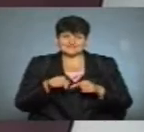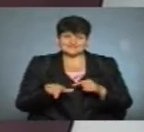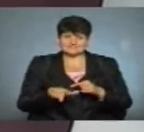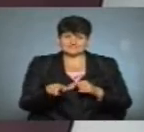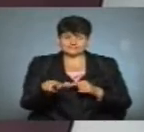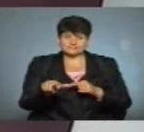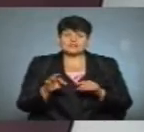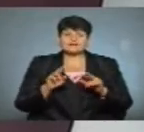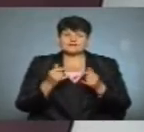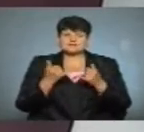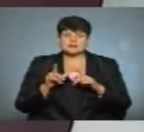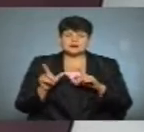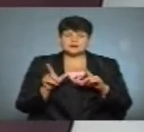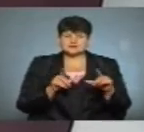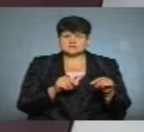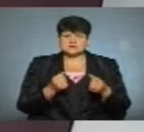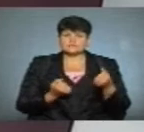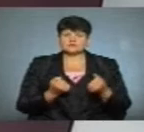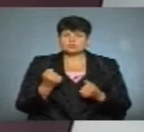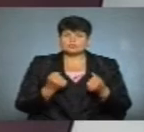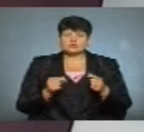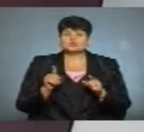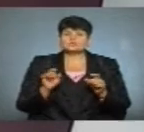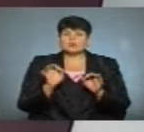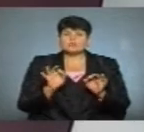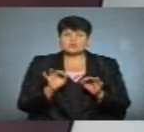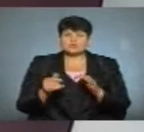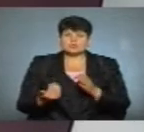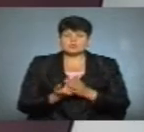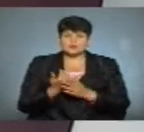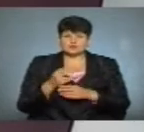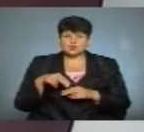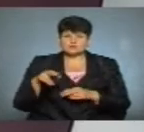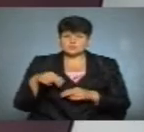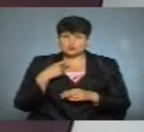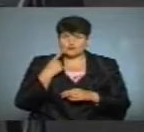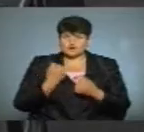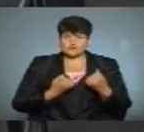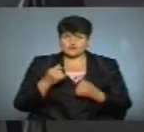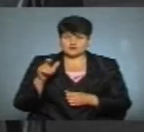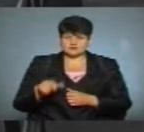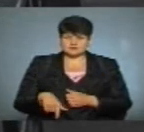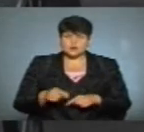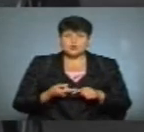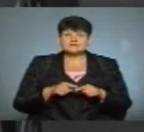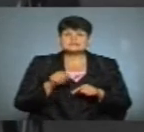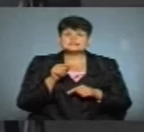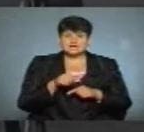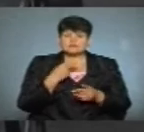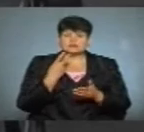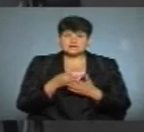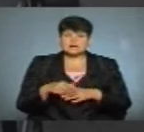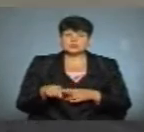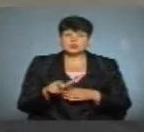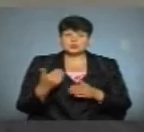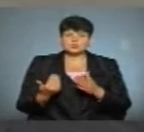рухаються автомобілі через вулицю Руська і що про нову розмітку кажуть водії? Дивіться. Ось так виглядає дорога з